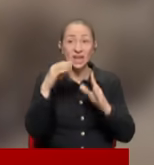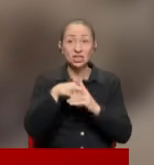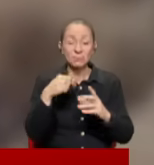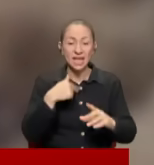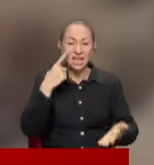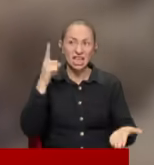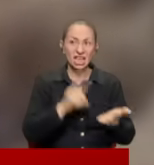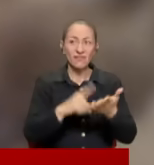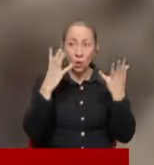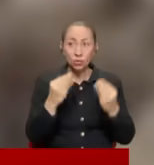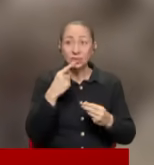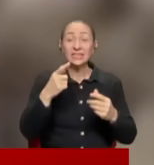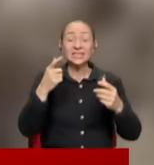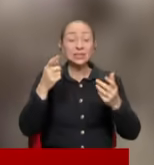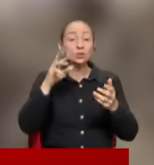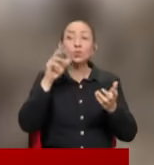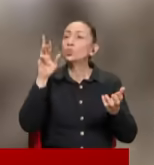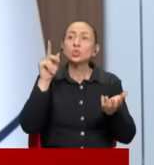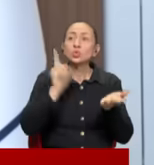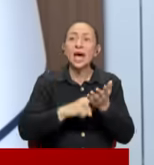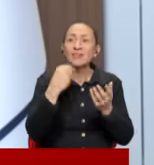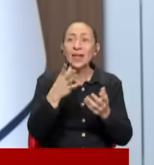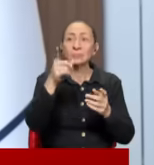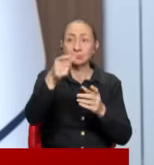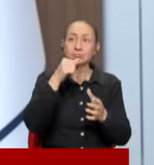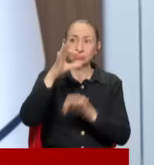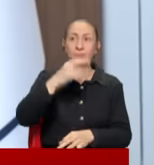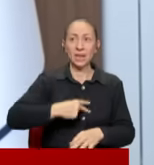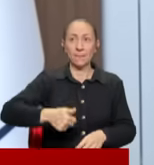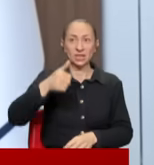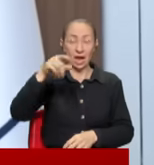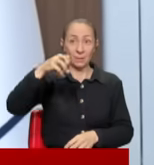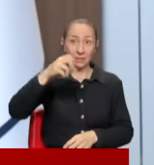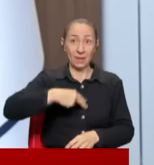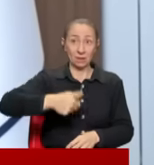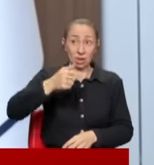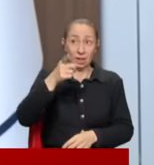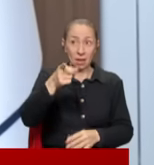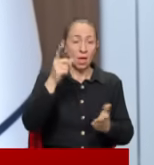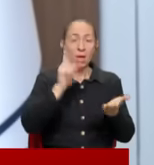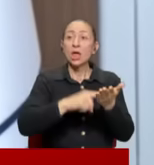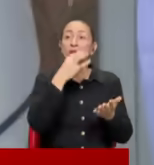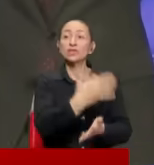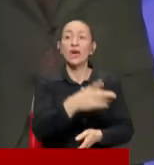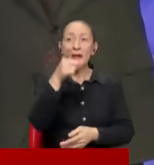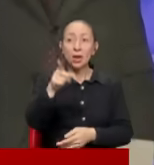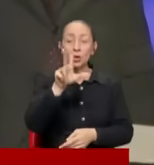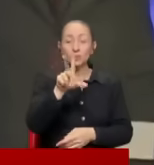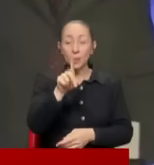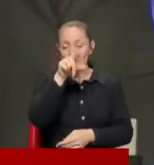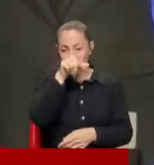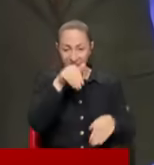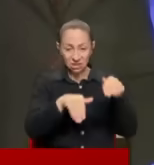bize kefil oldu dediği, sitenin ruhsatını da veren Dulkadiroğlu ilçesinin AK Partili Belediye Başkanı Necati Okay, 31